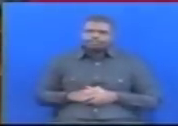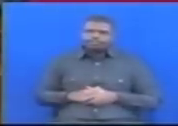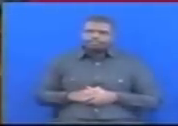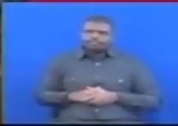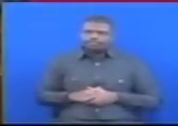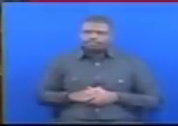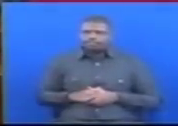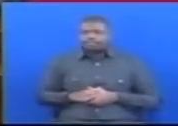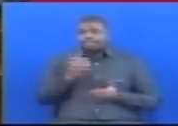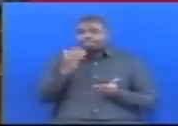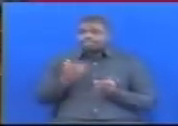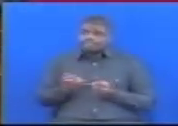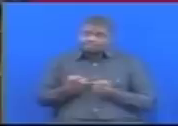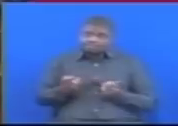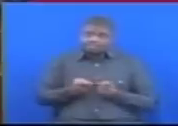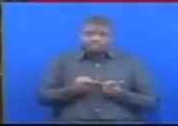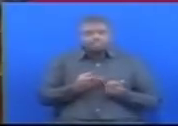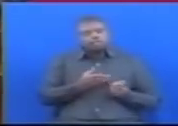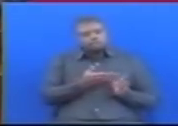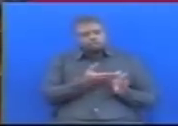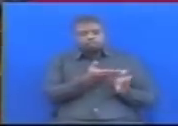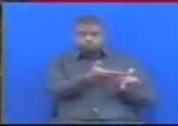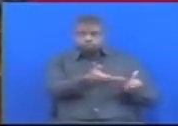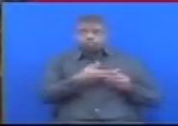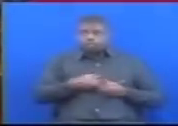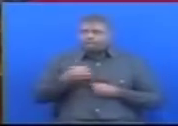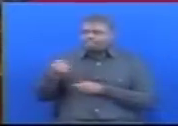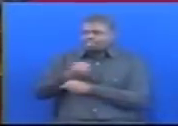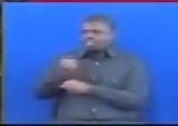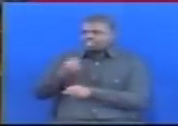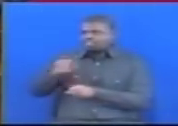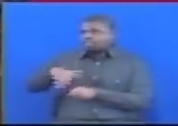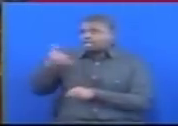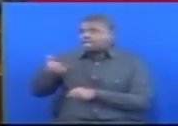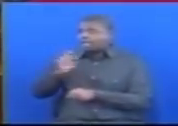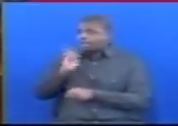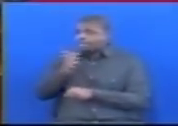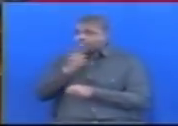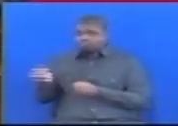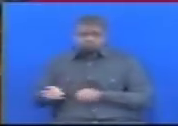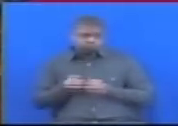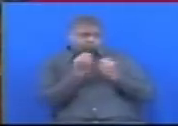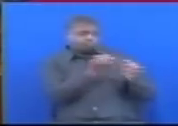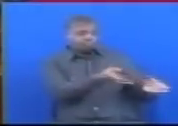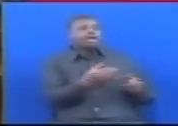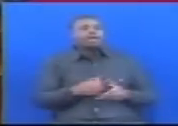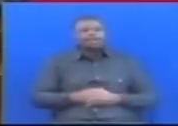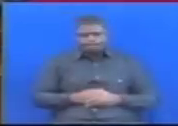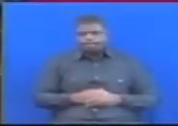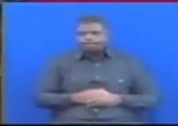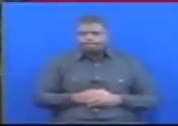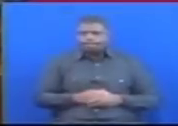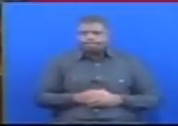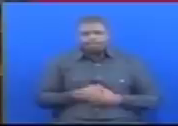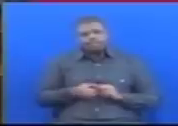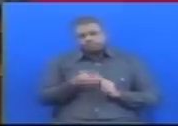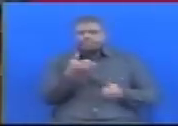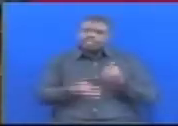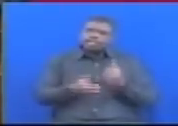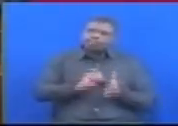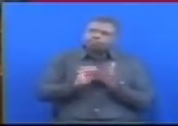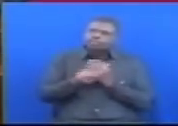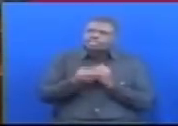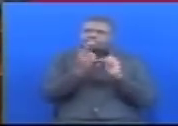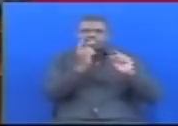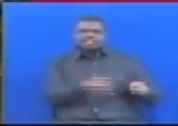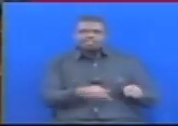hilo nimelichukua na tutalifanyia kazi, na baadaye tutarudi kwake kuweza kumpatia majibu ya hatua ambazo zimefikiwa na changamoto gani kama zipo